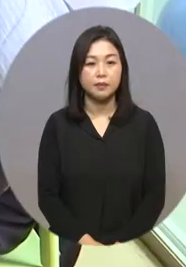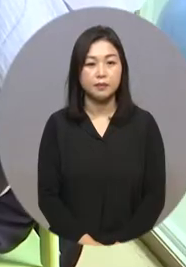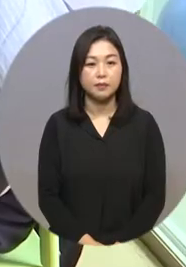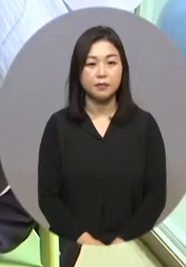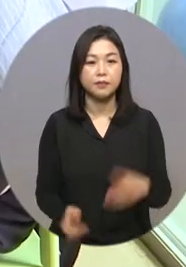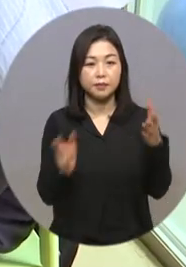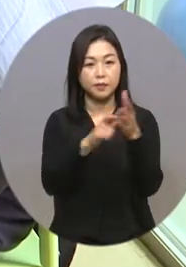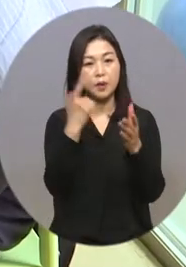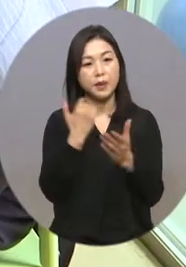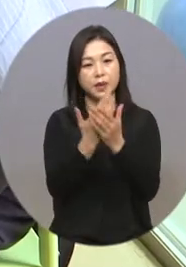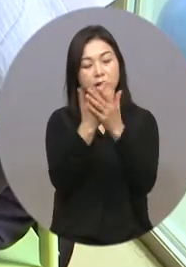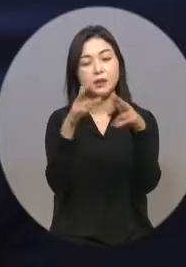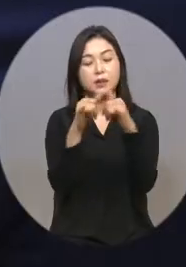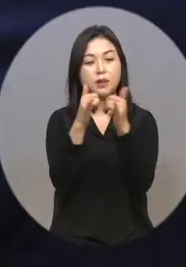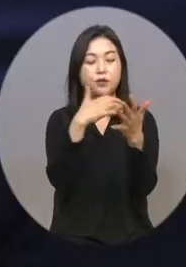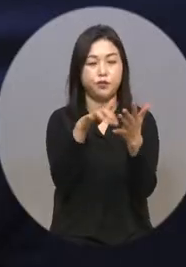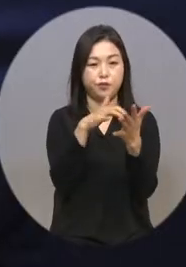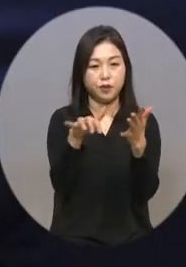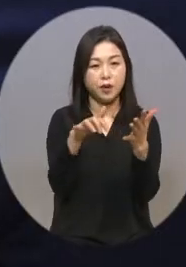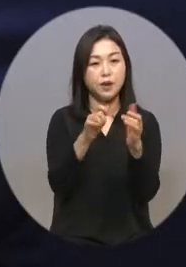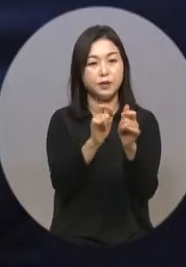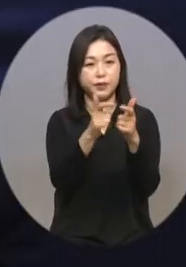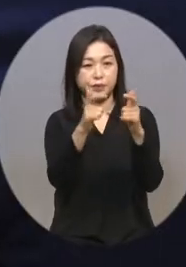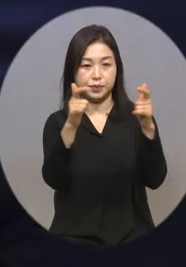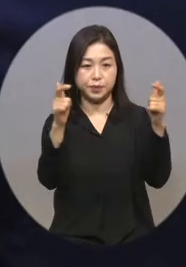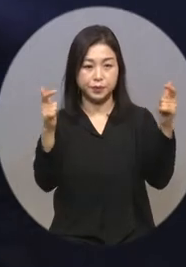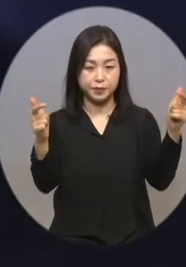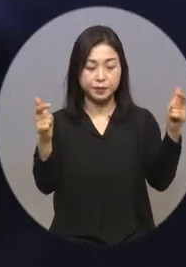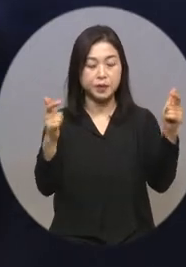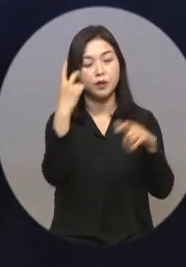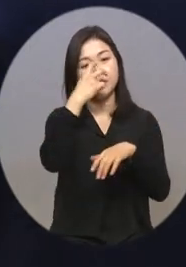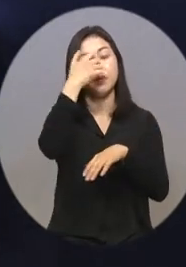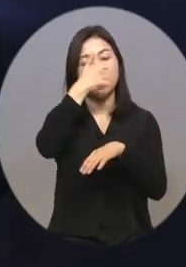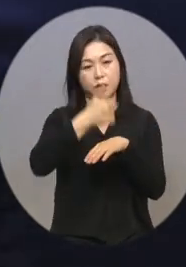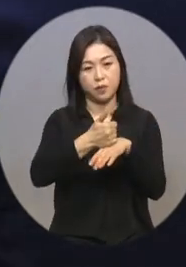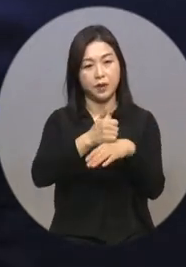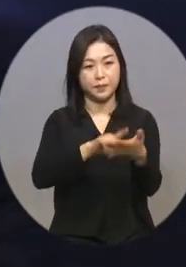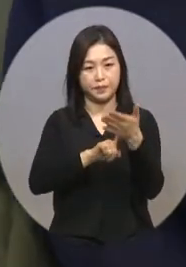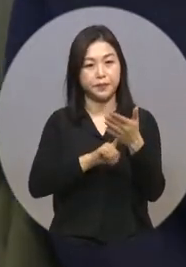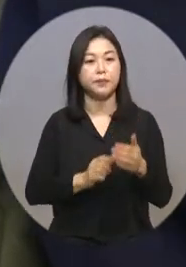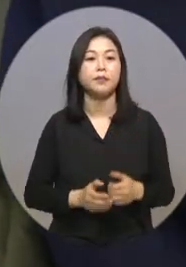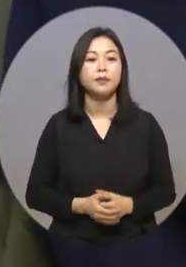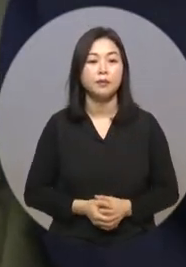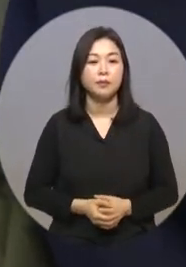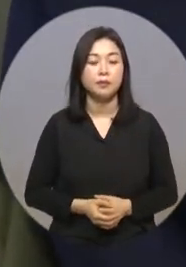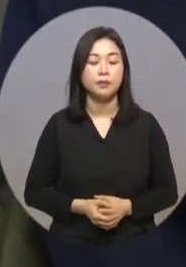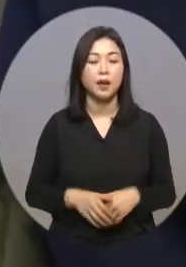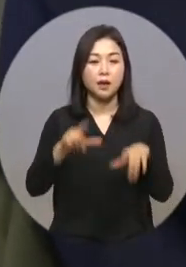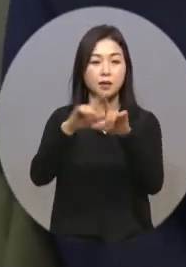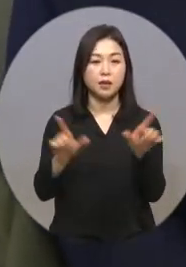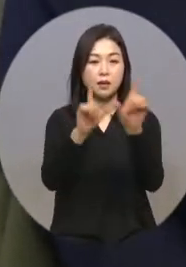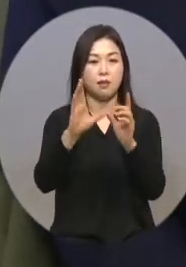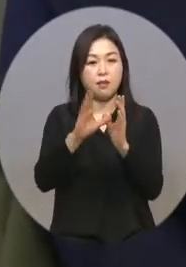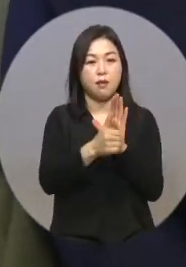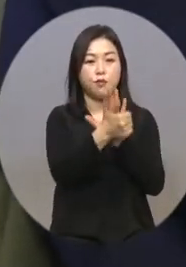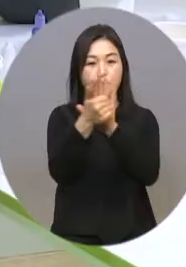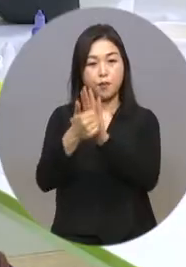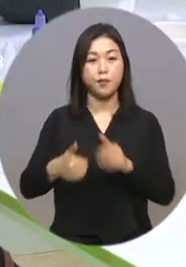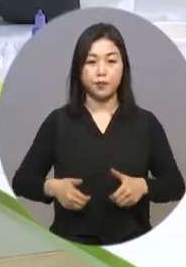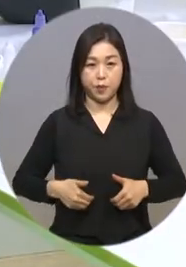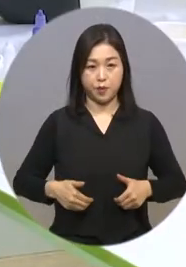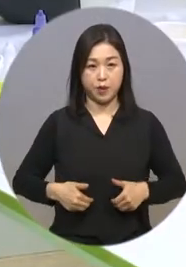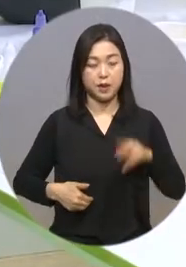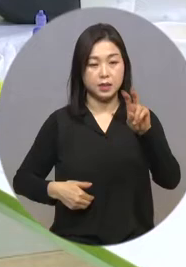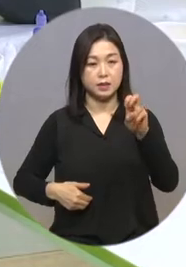등록 발달장애인의 숫자가 지속적인 증가추세를 나타내고 있는 것으로 전했습니다 또한 일상생활에 도움이 필요한 경우가